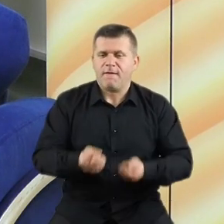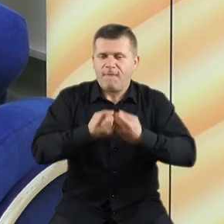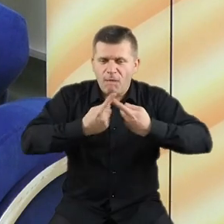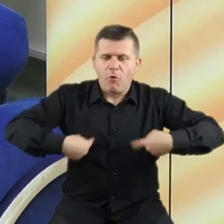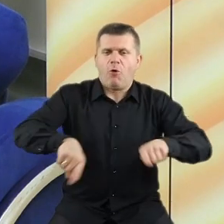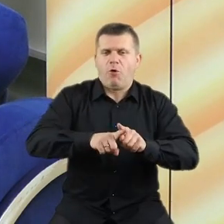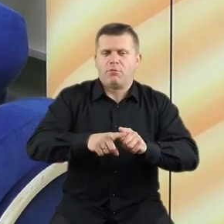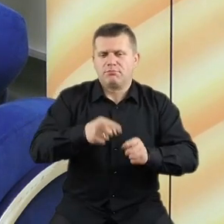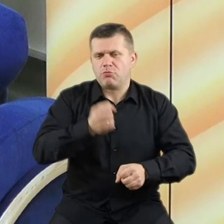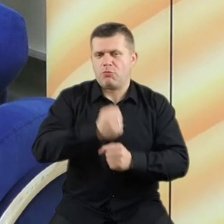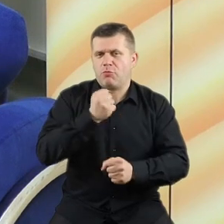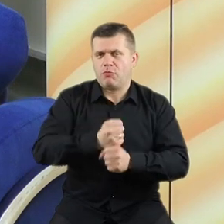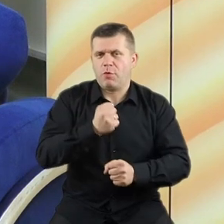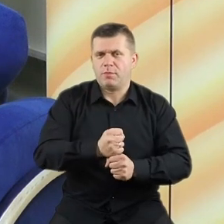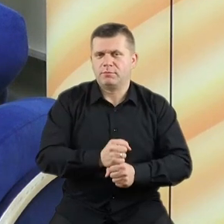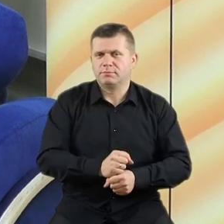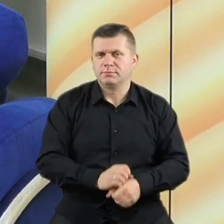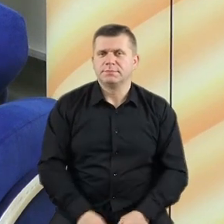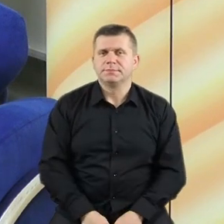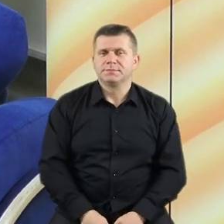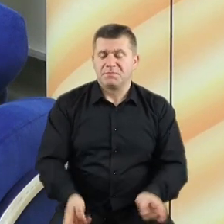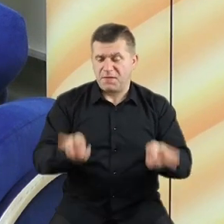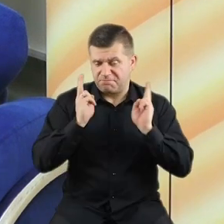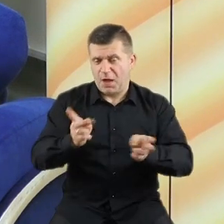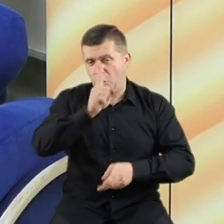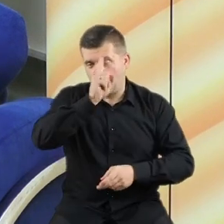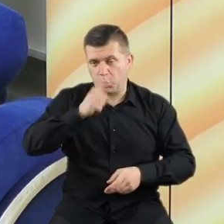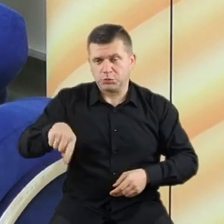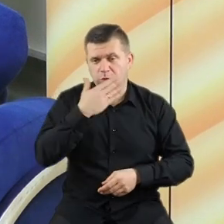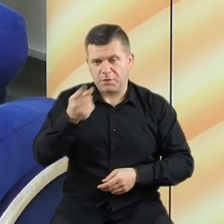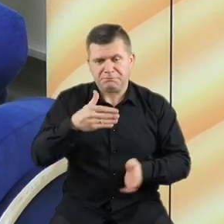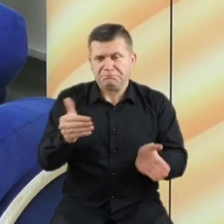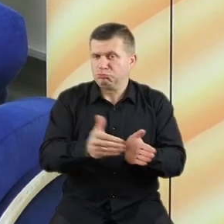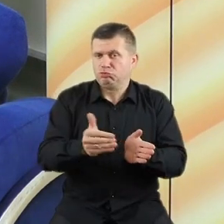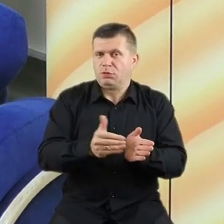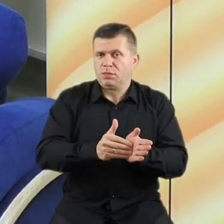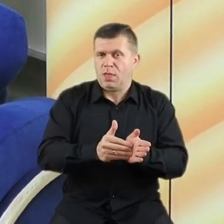i wykonałam jakiś kawał roboty, który faktycznie ludzie mówią, że im się